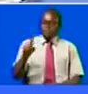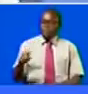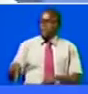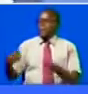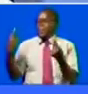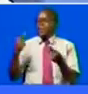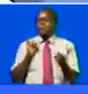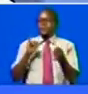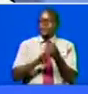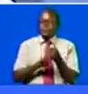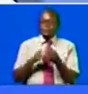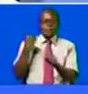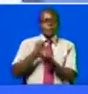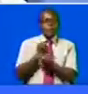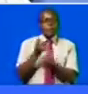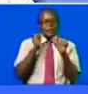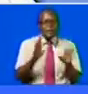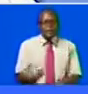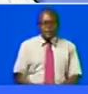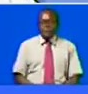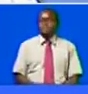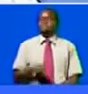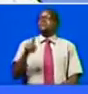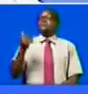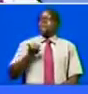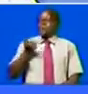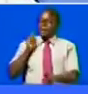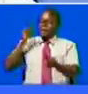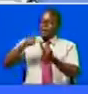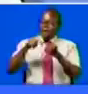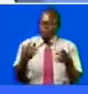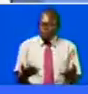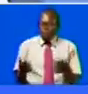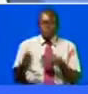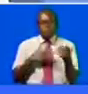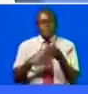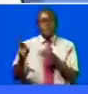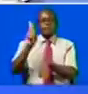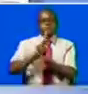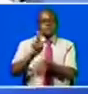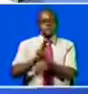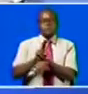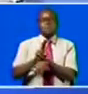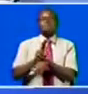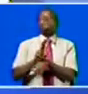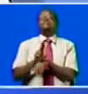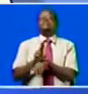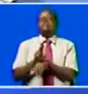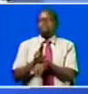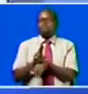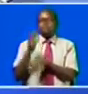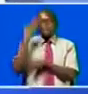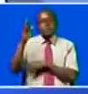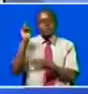Unaenda kazini unashinda vibaya. Manake yule msichana ile inajako nayo na zile inajana kutumia kwa mwili yako, shalala na yeye unaongea naye,